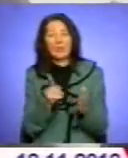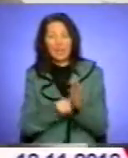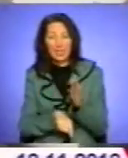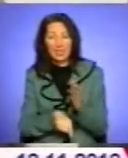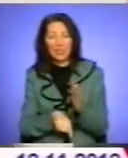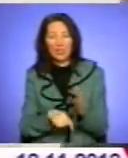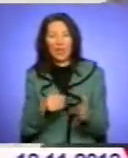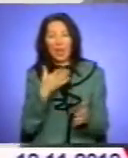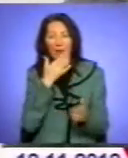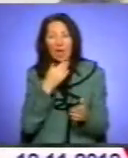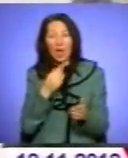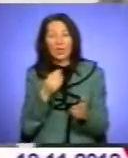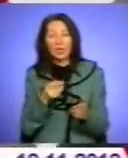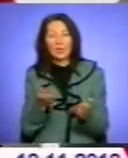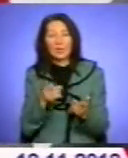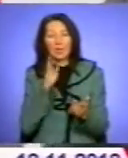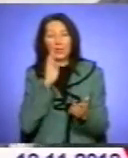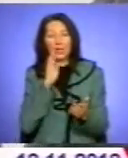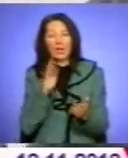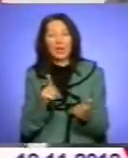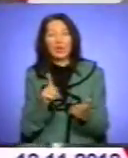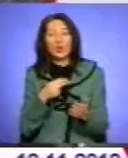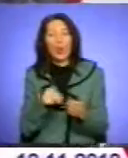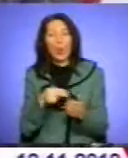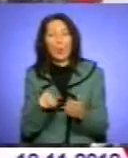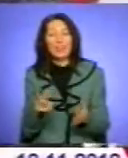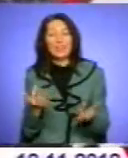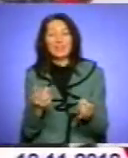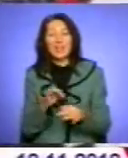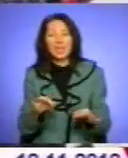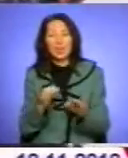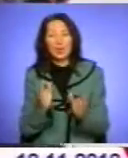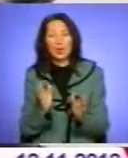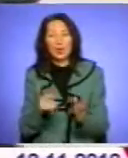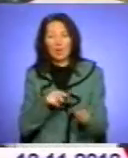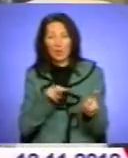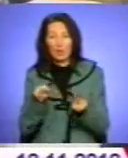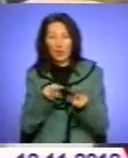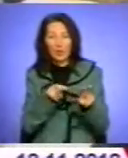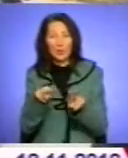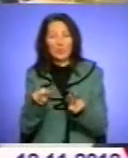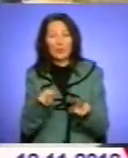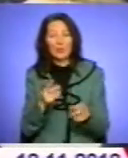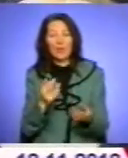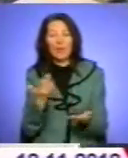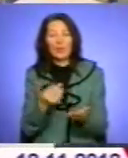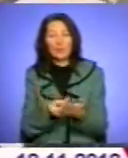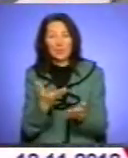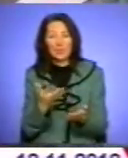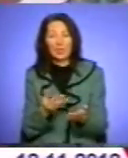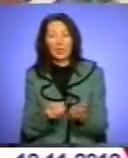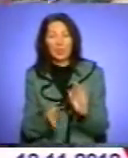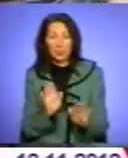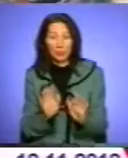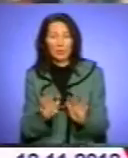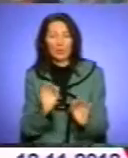Гарно, на дівчат гарно. А що ще купили? Ще нічого, я тільки що купив. А як вам ціни? Смесь може